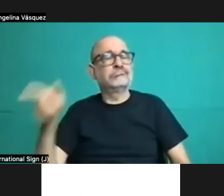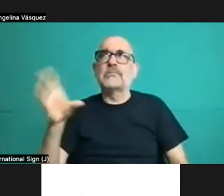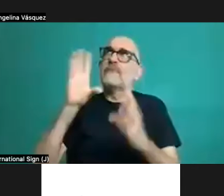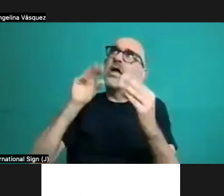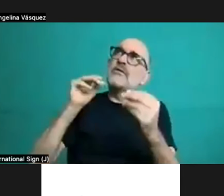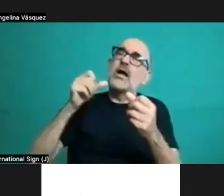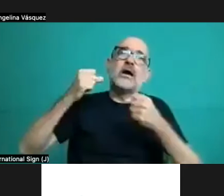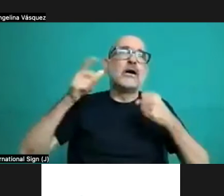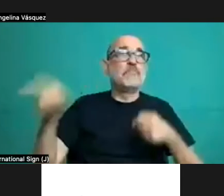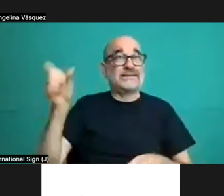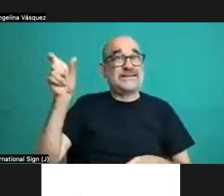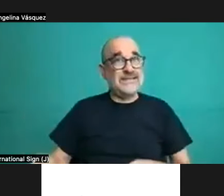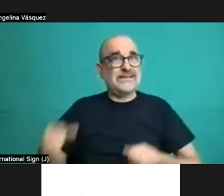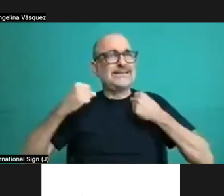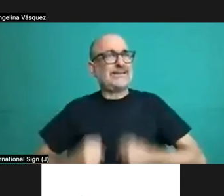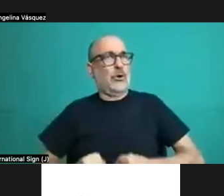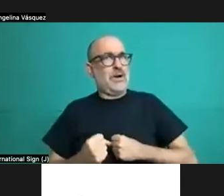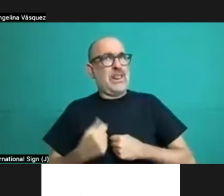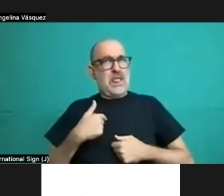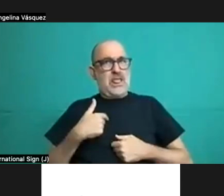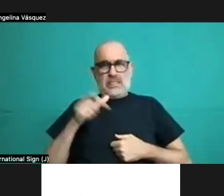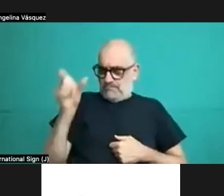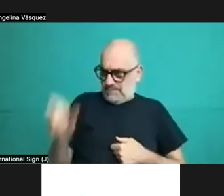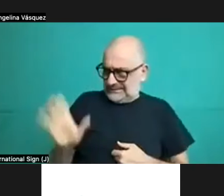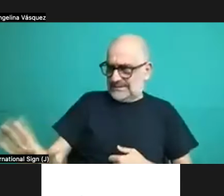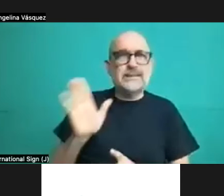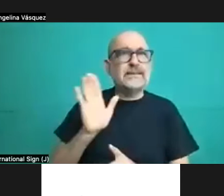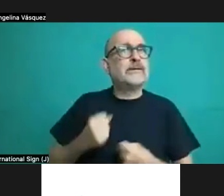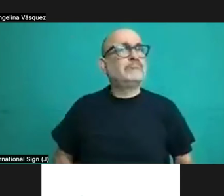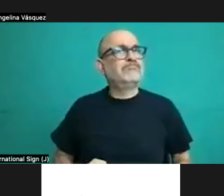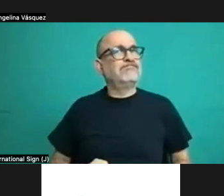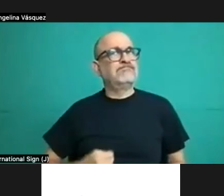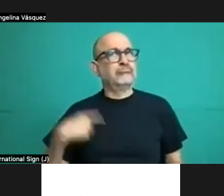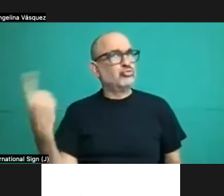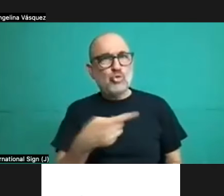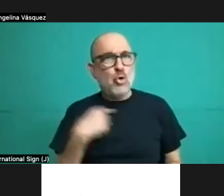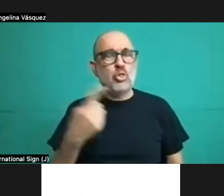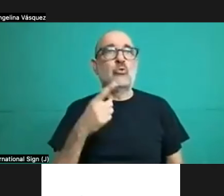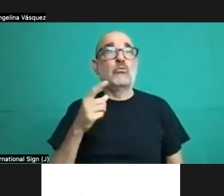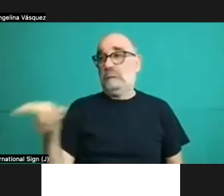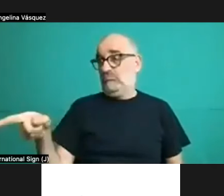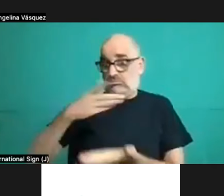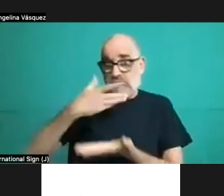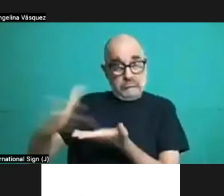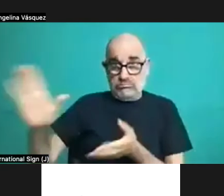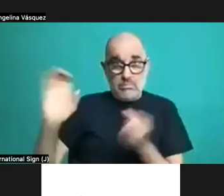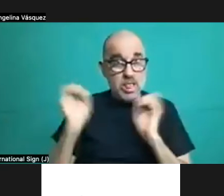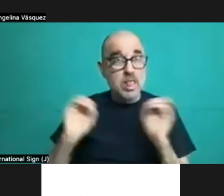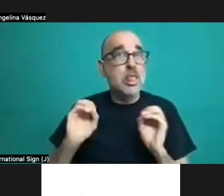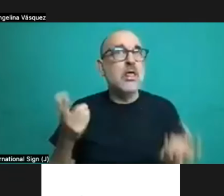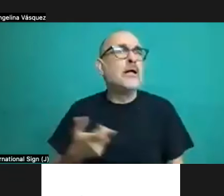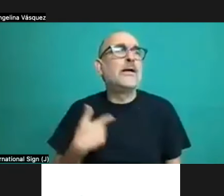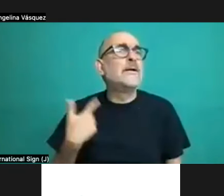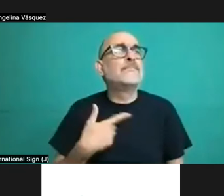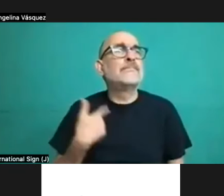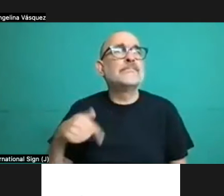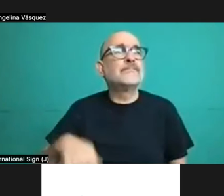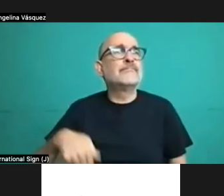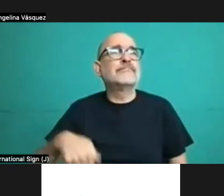on écoutait, non, c'est là pour les patients, mais jamais avec le patient. Aujourd'hui, la voix du patient